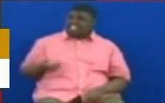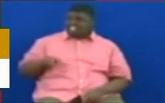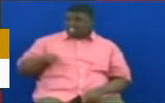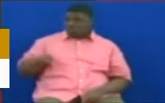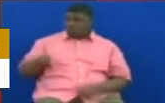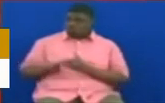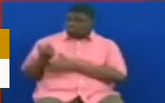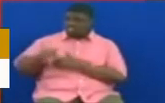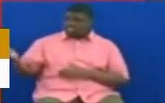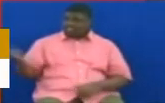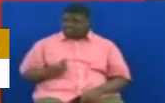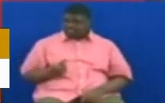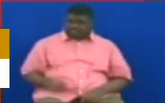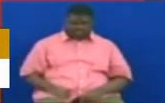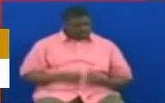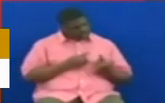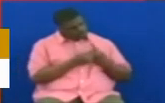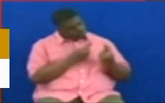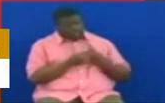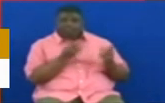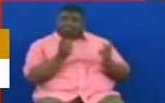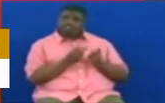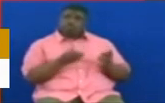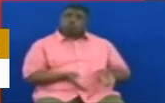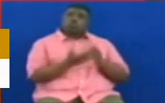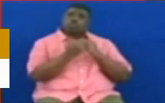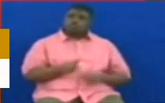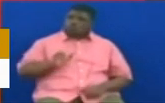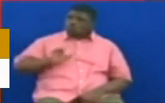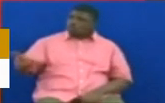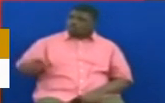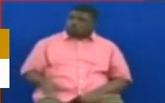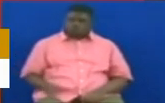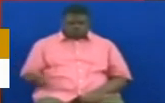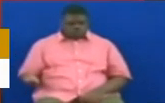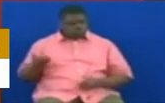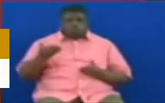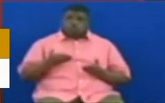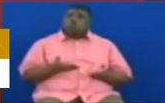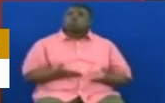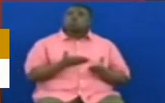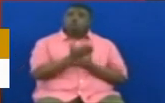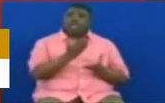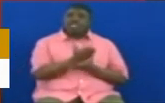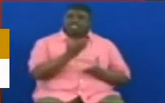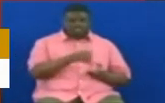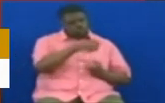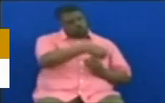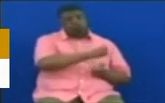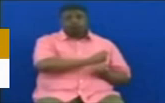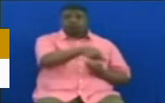nje. Na kinaongelea uwezo wa wao ku access, kuja kuvua kwenye maji yetu ndani ya